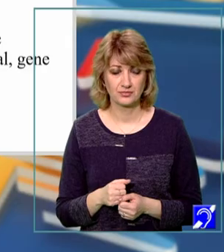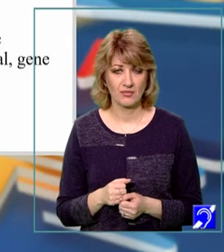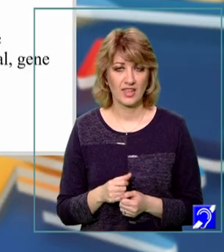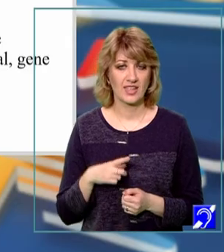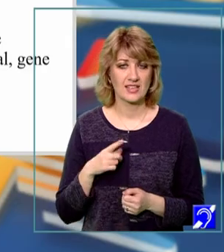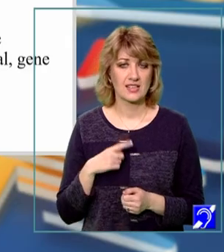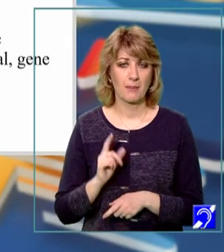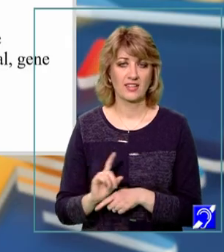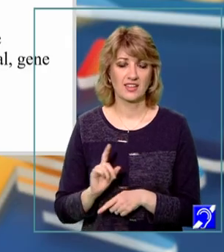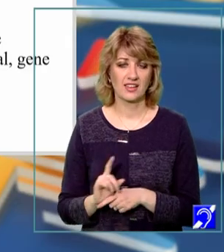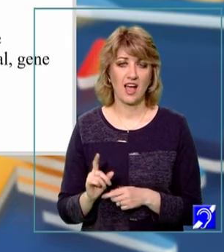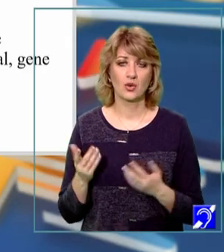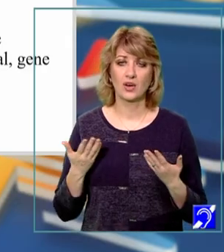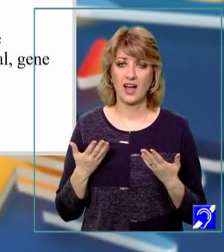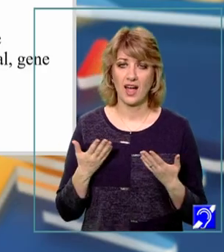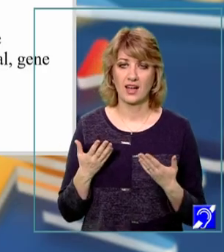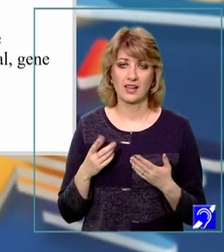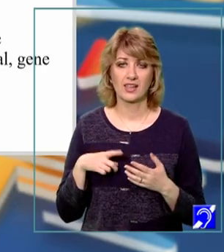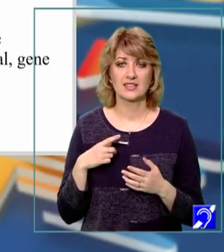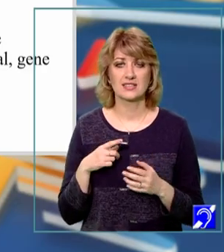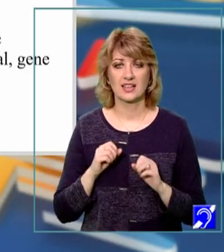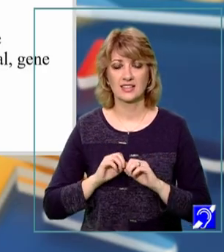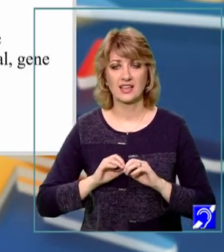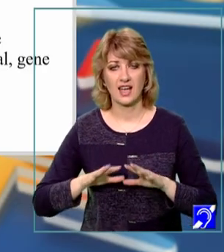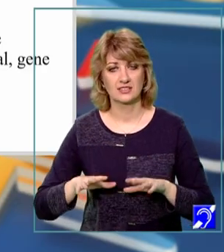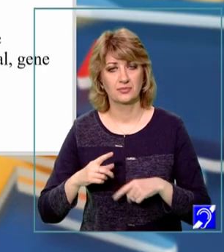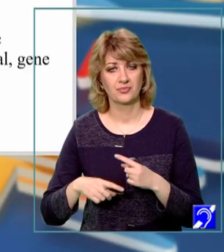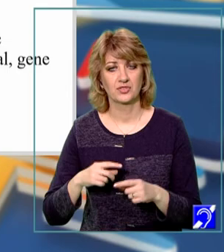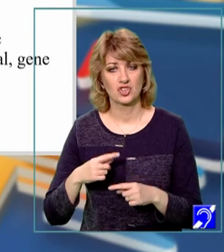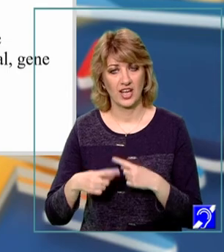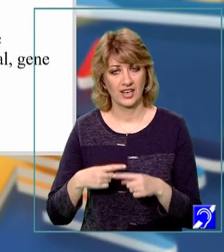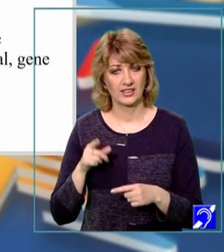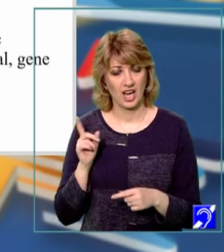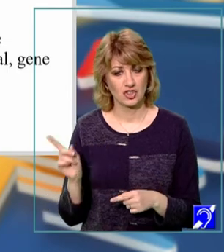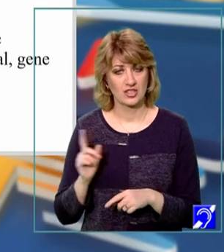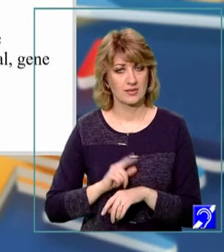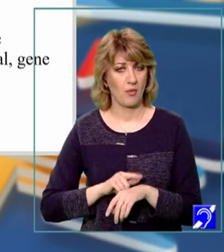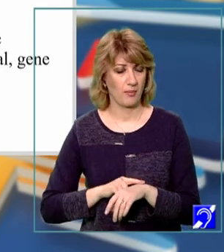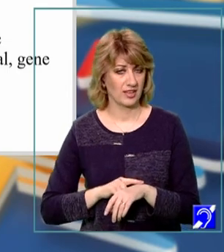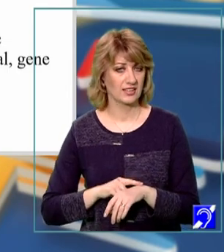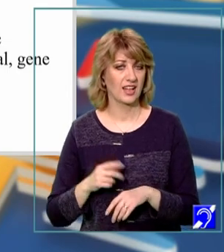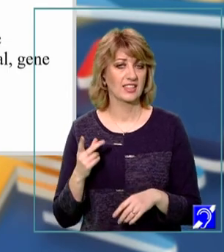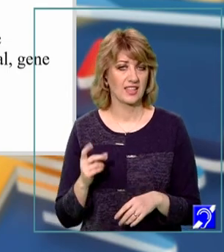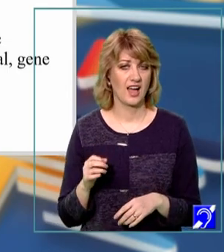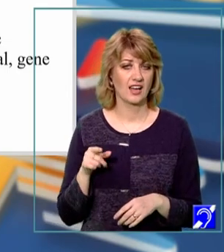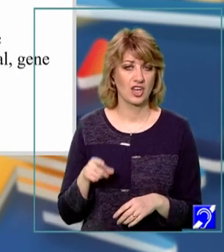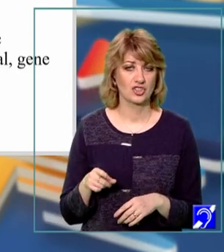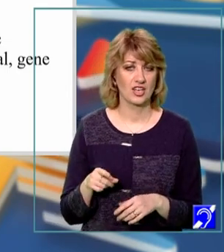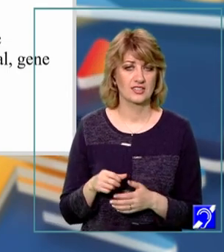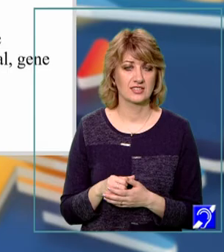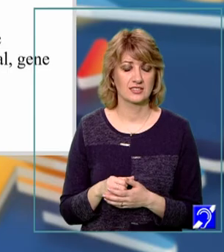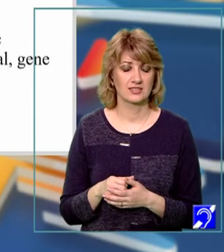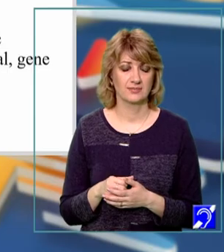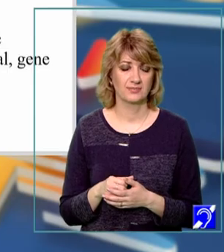Este materialul care este transcriptibil, activ genetic în acest moment. Dar în acest nucleu observăm